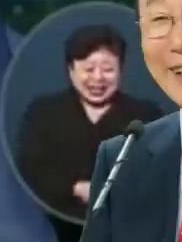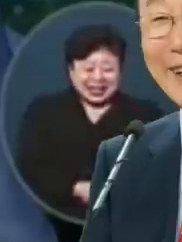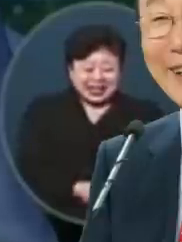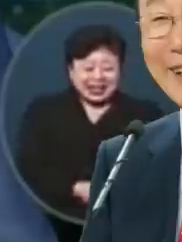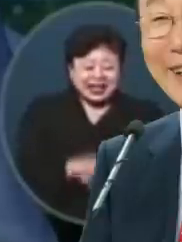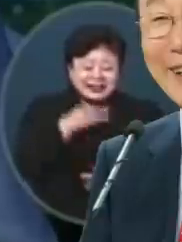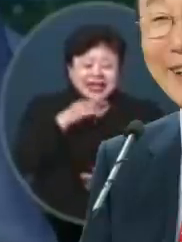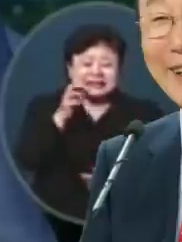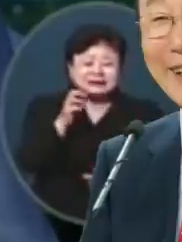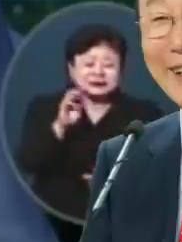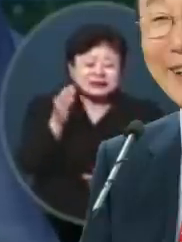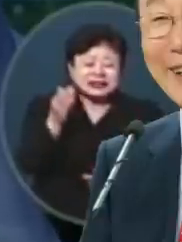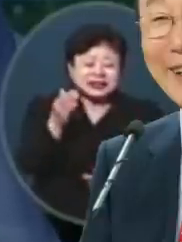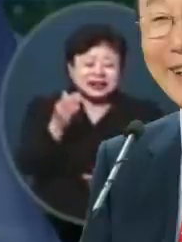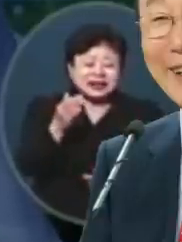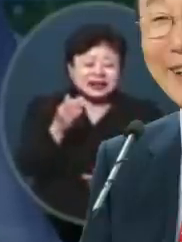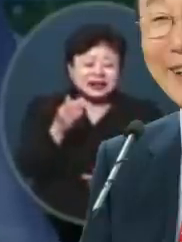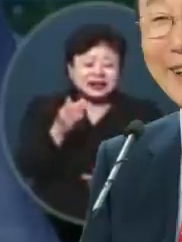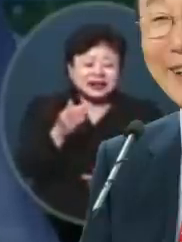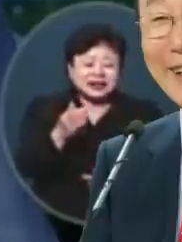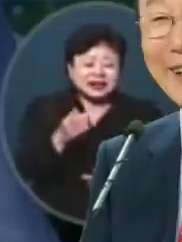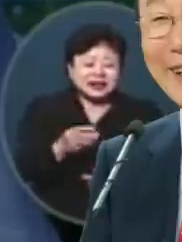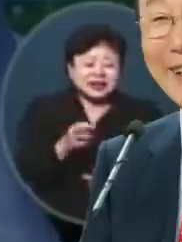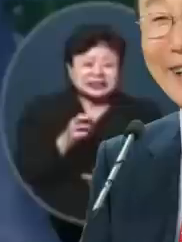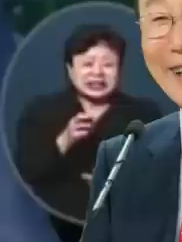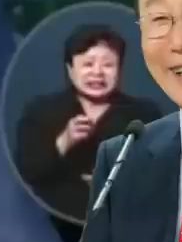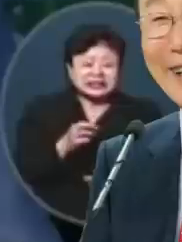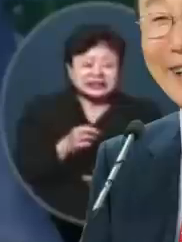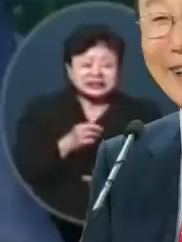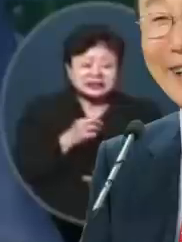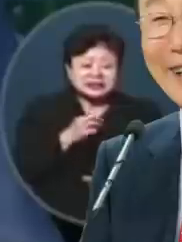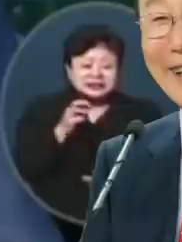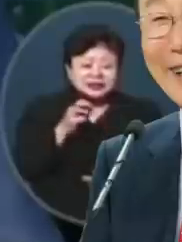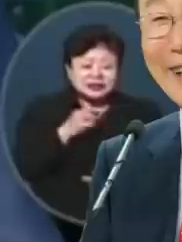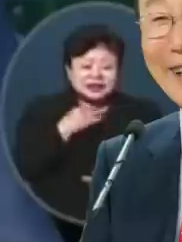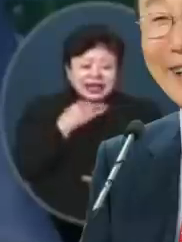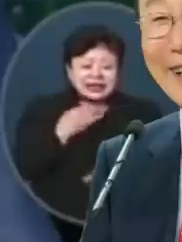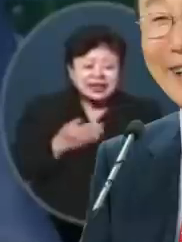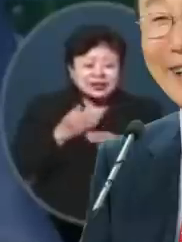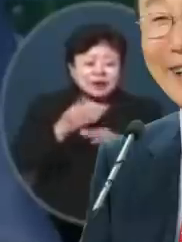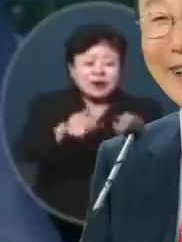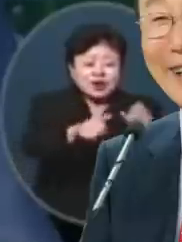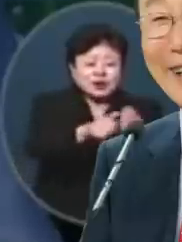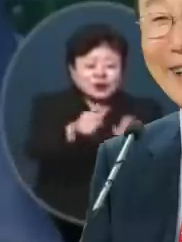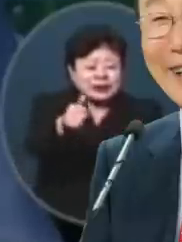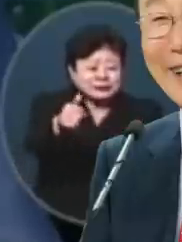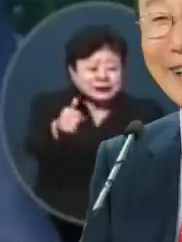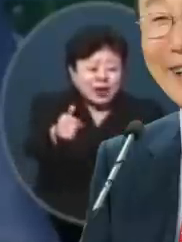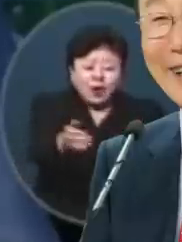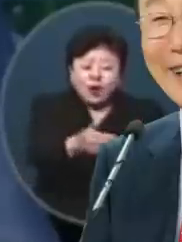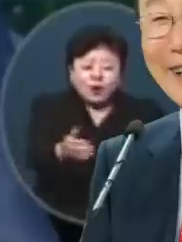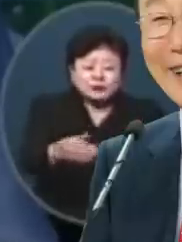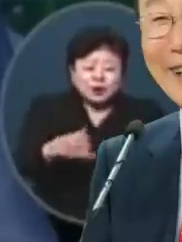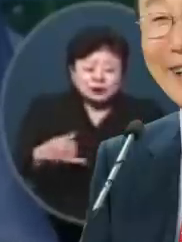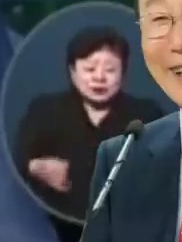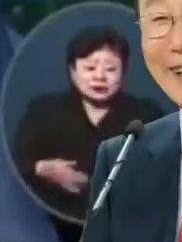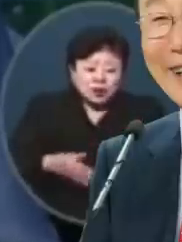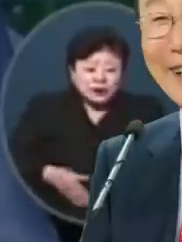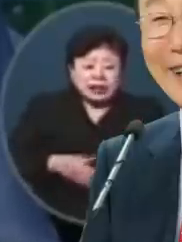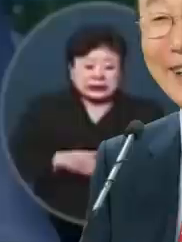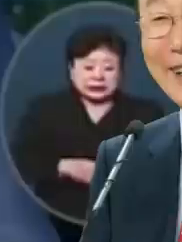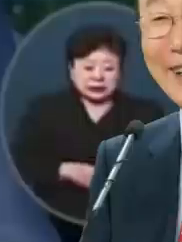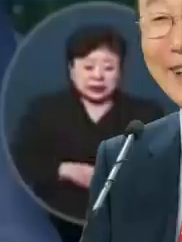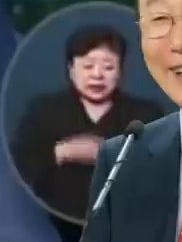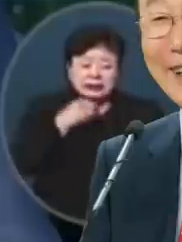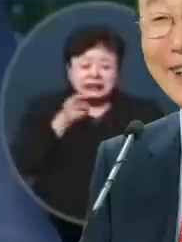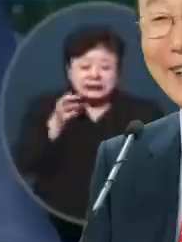서른 살 되기까지는 봐줄 수 있어도 서른이 넘으면 결혼한 남자들은 자녀를 원하니까